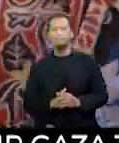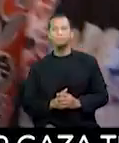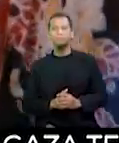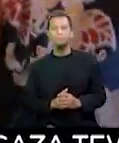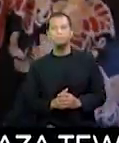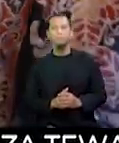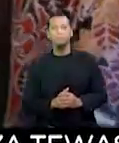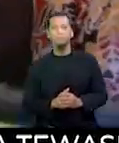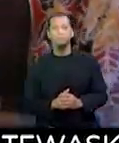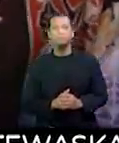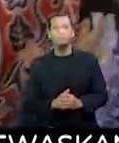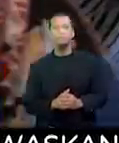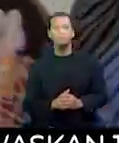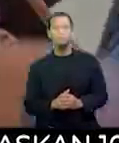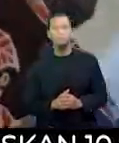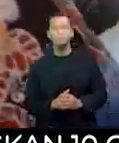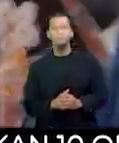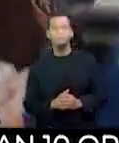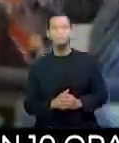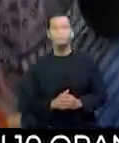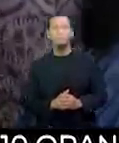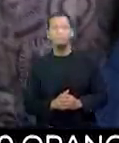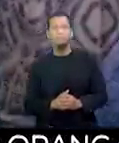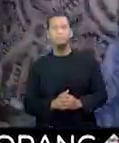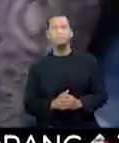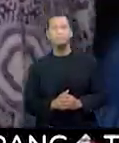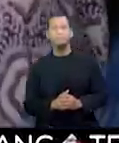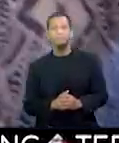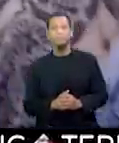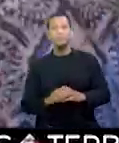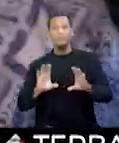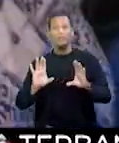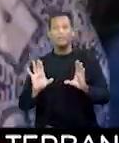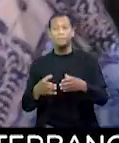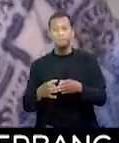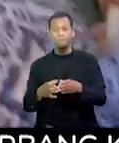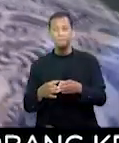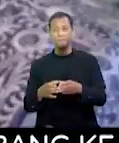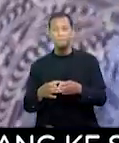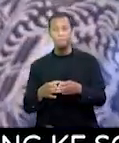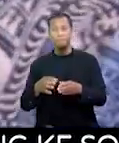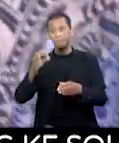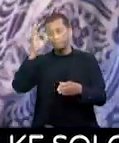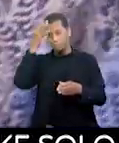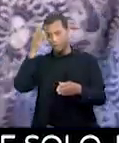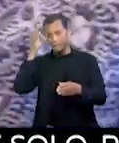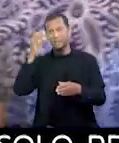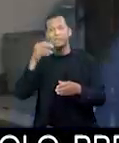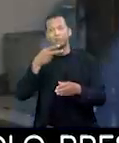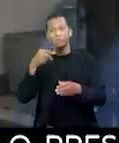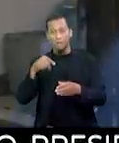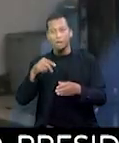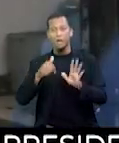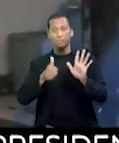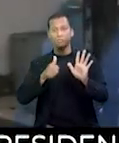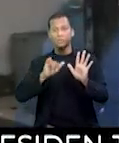Usai menjalani pemeriksaan selama kurang lebih 6 jam, tim Cyber Mabes Polri keluar dari gedung Komnas HAM RI Jumat siang. Awalnya Komnas HAM RI